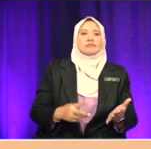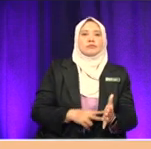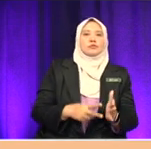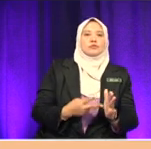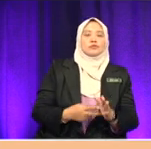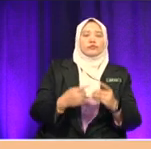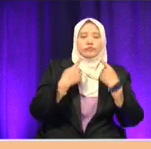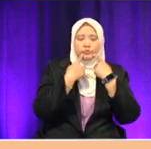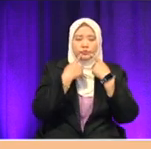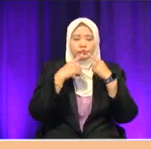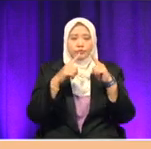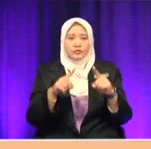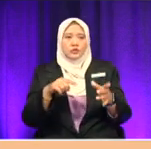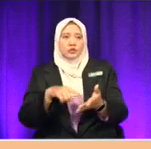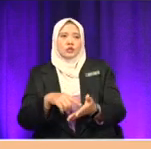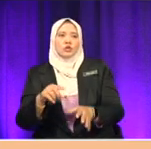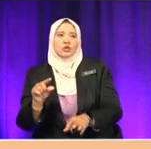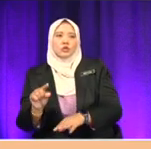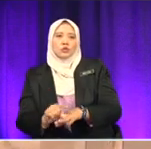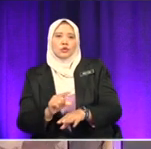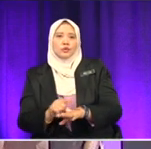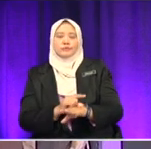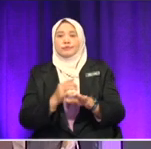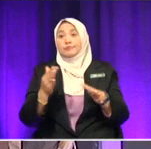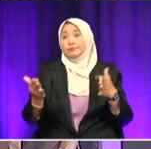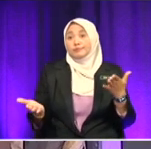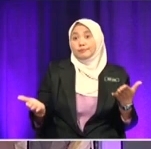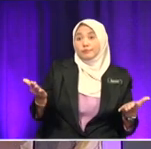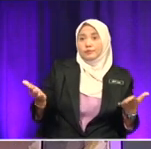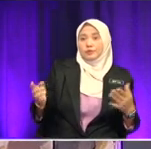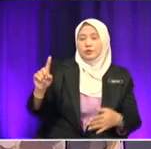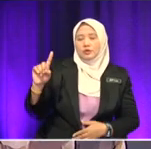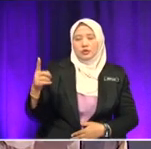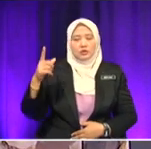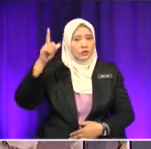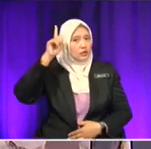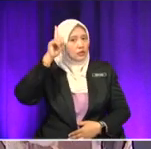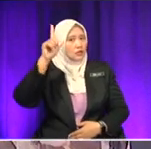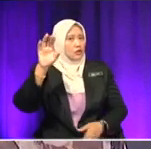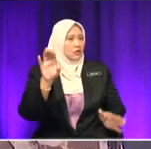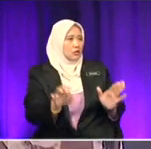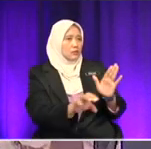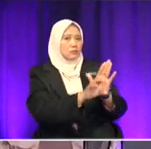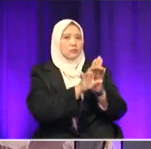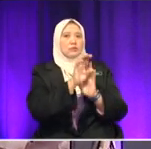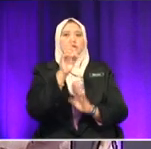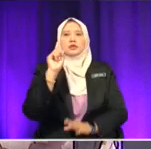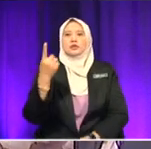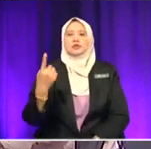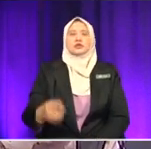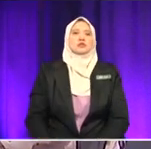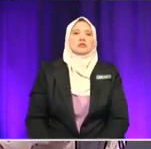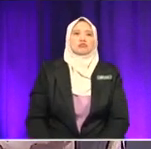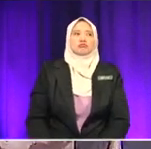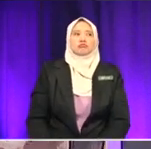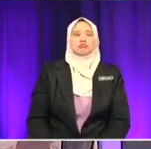menggunakan perbandingan hanya dengan merujuk gambar rajah. Okey, mari kita teruskan kepada soalan yang